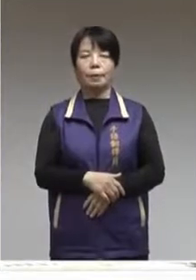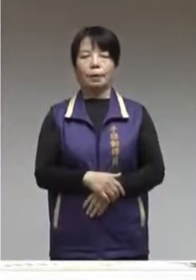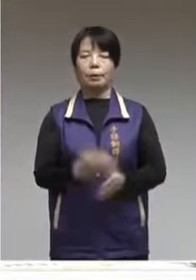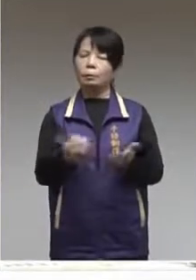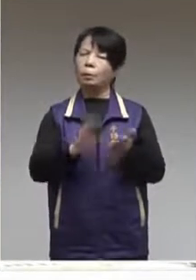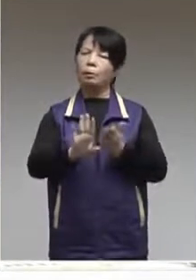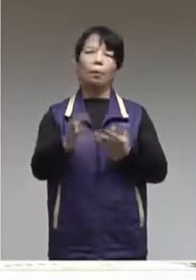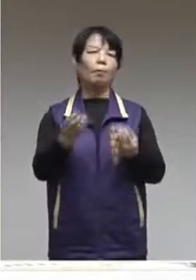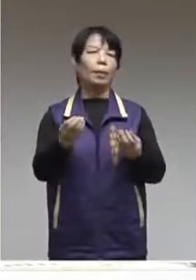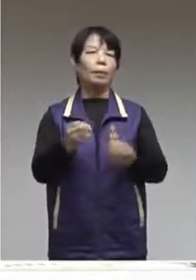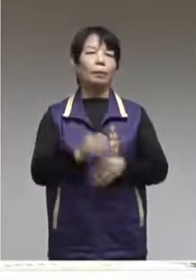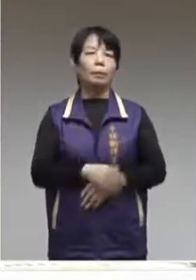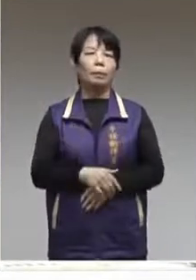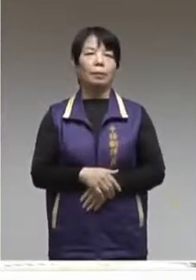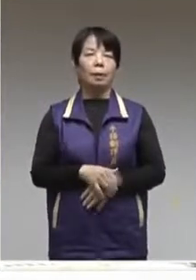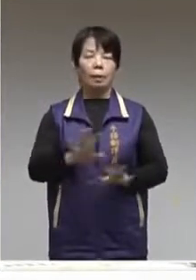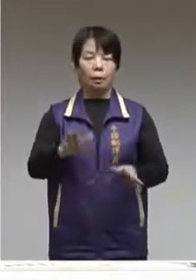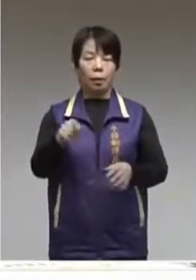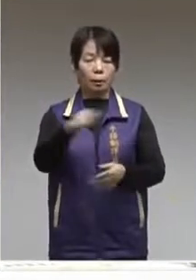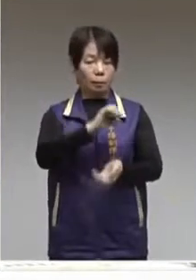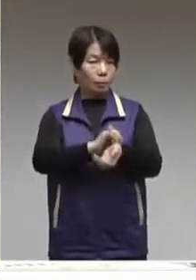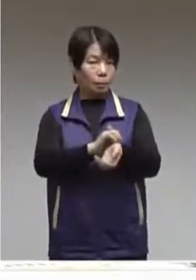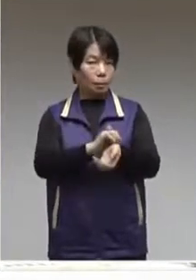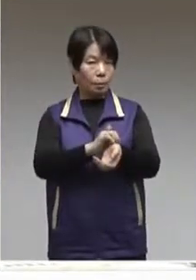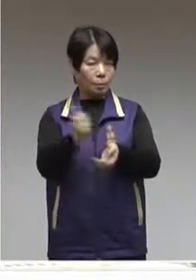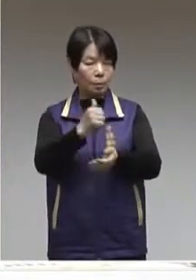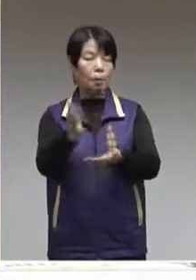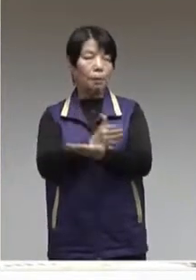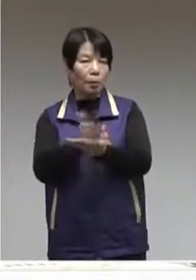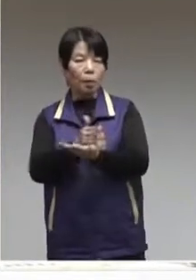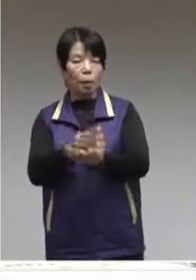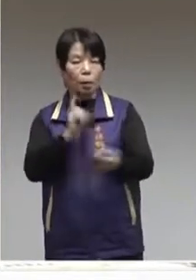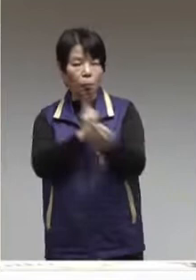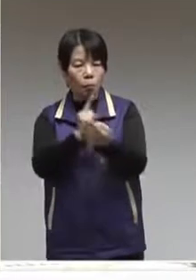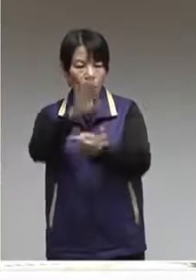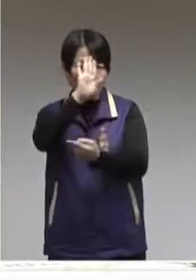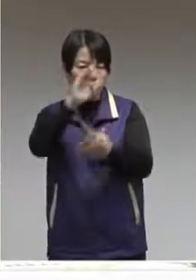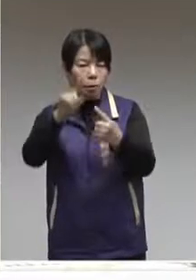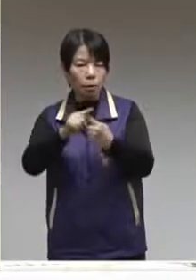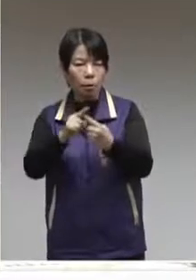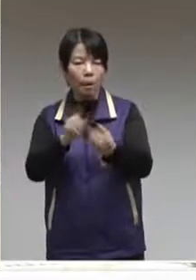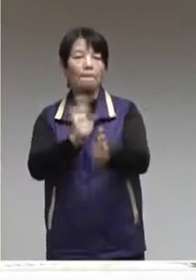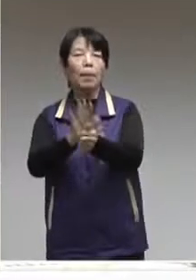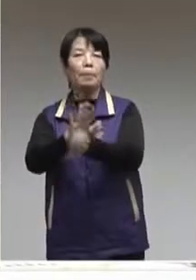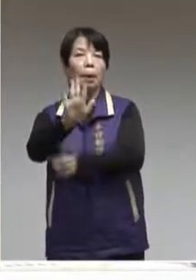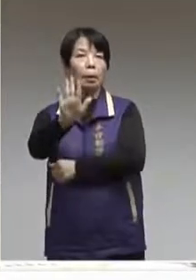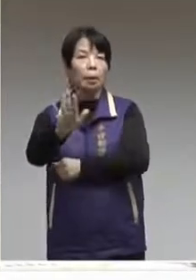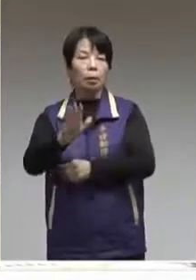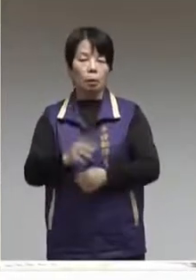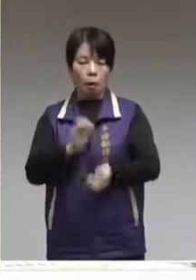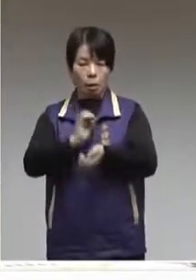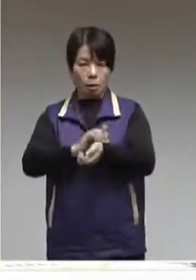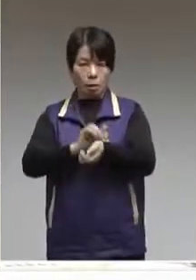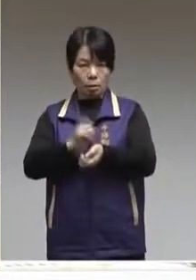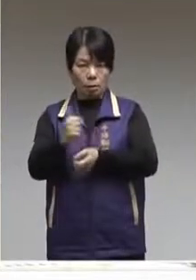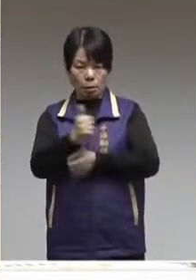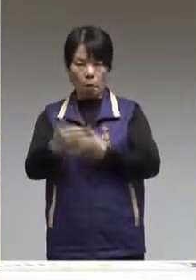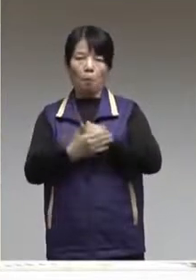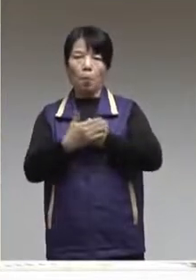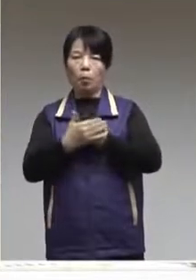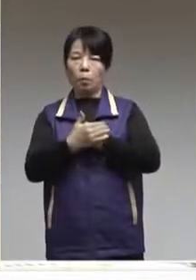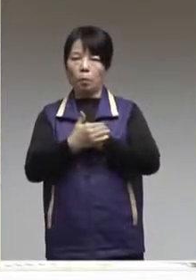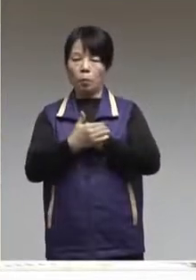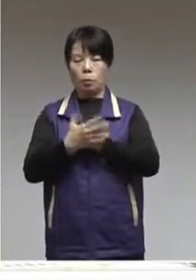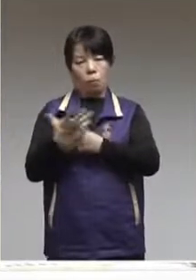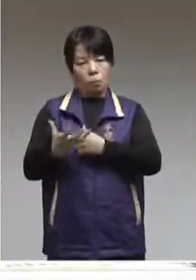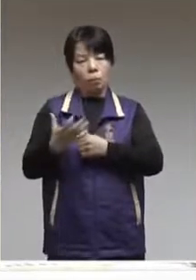后的问题，就看临床医师的判断，啊，怎么样对病人最好有利，啊，啊，对医师的保护力最高，